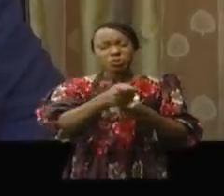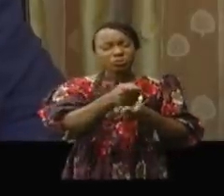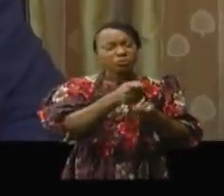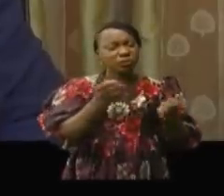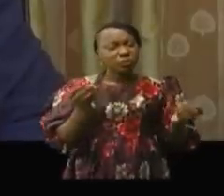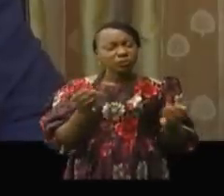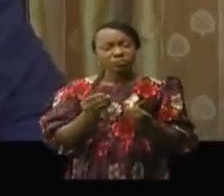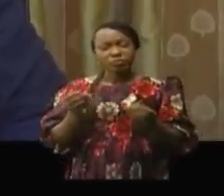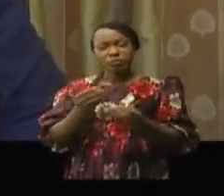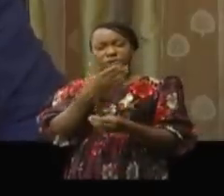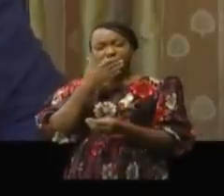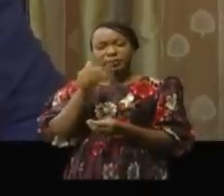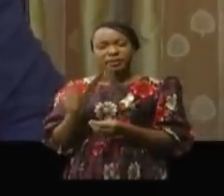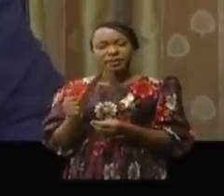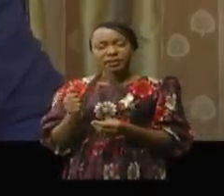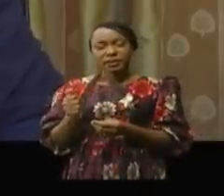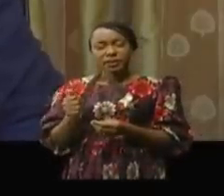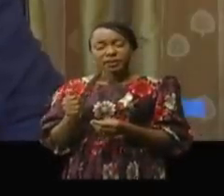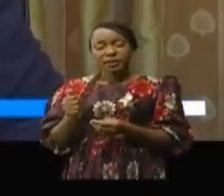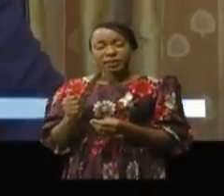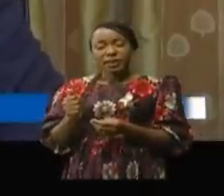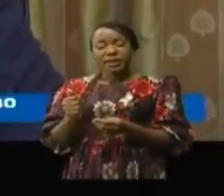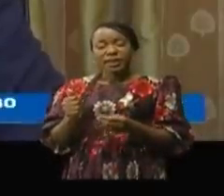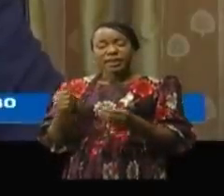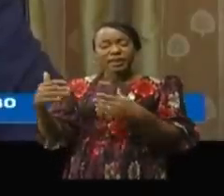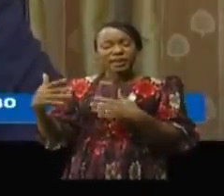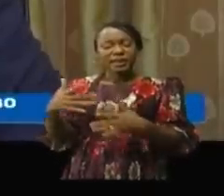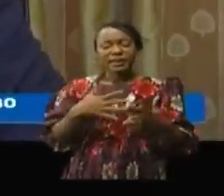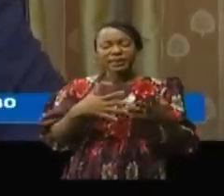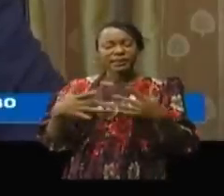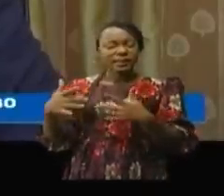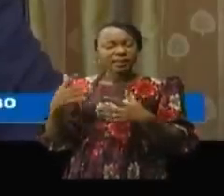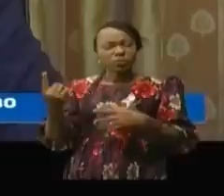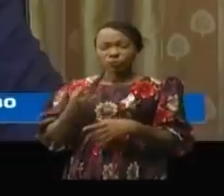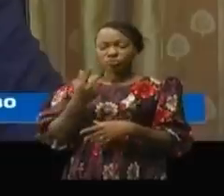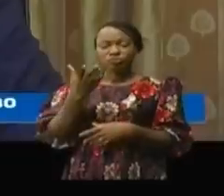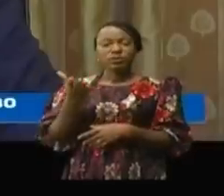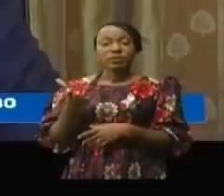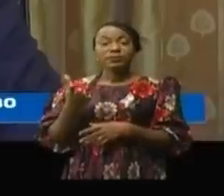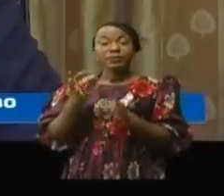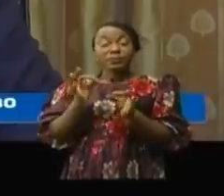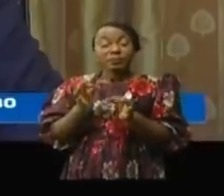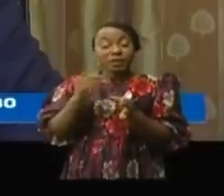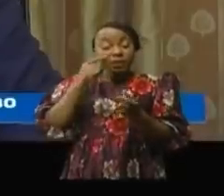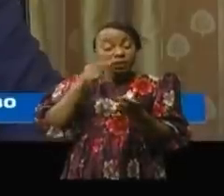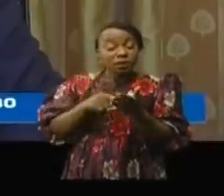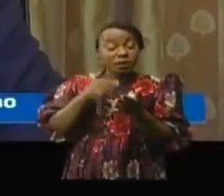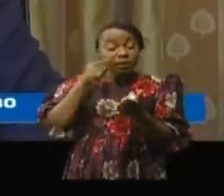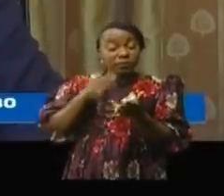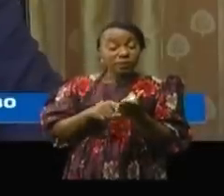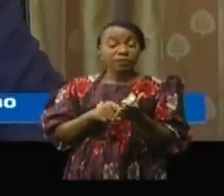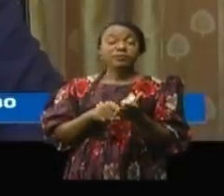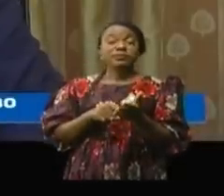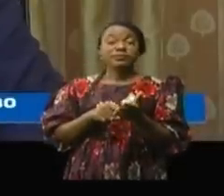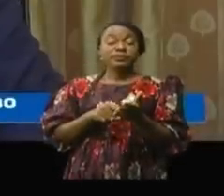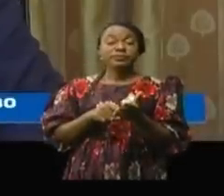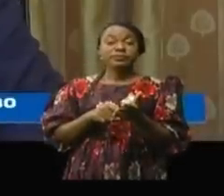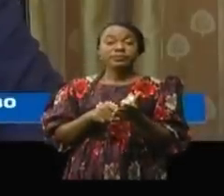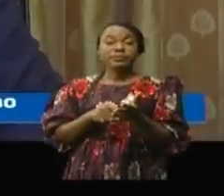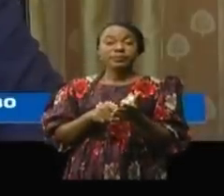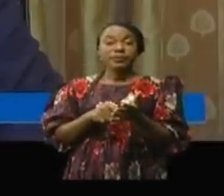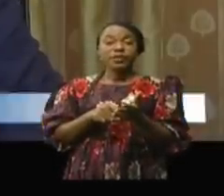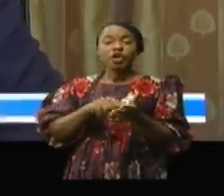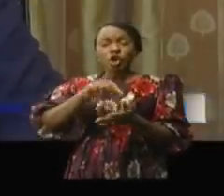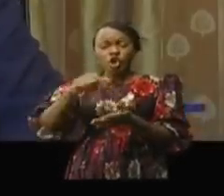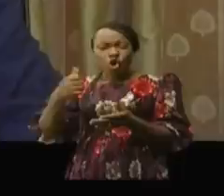suite à l'agression et à la guerre qui nous est faite injustement. Mais j'ai constaté que